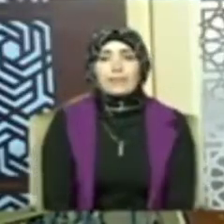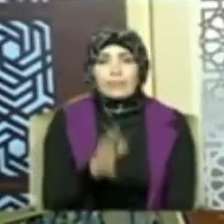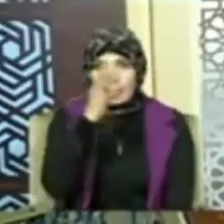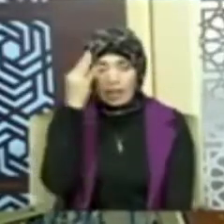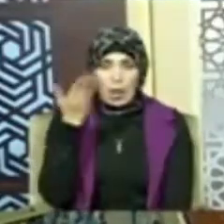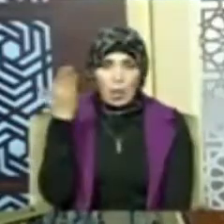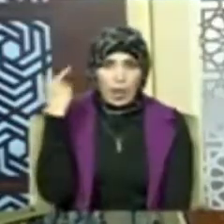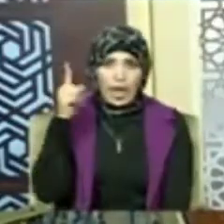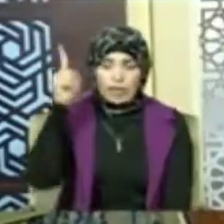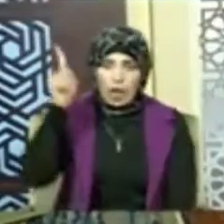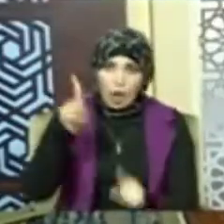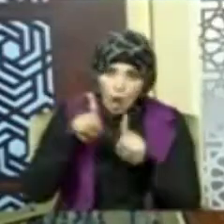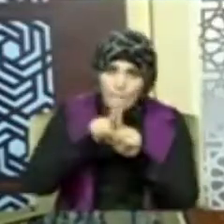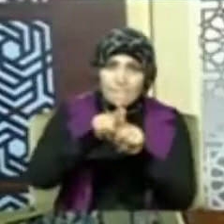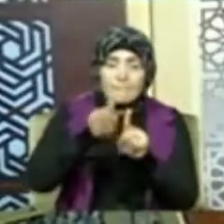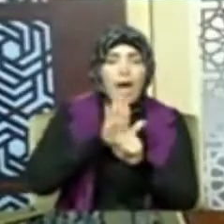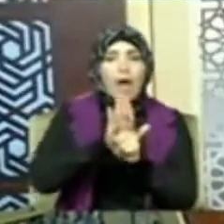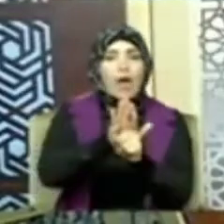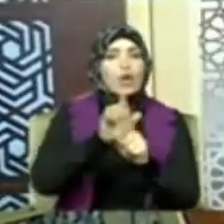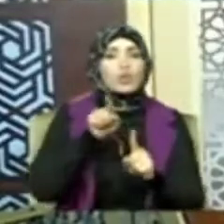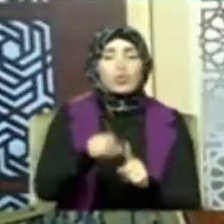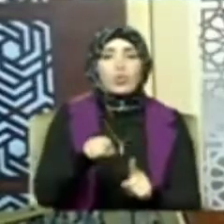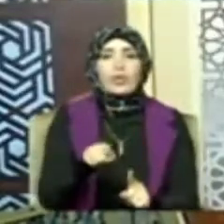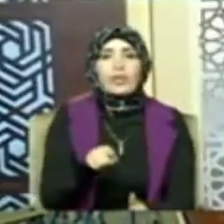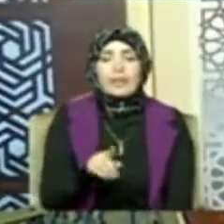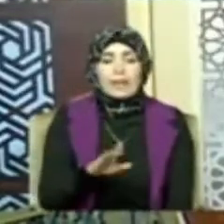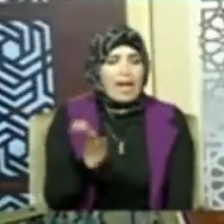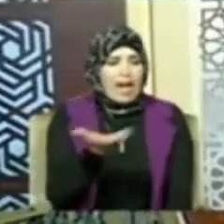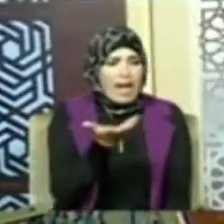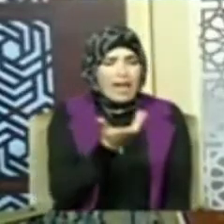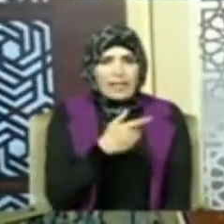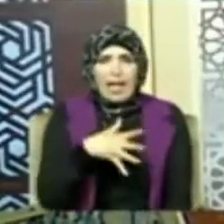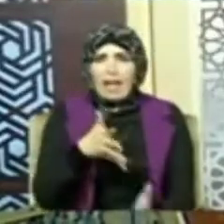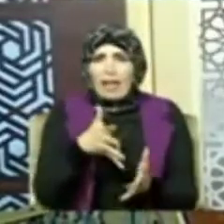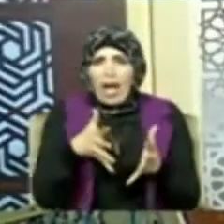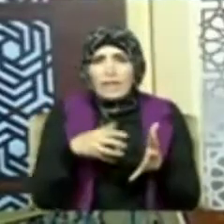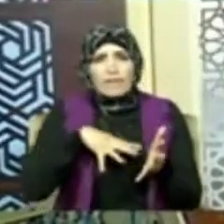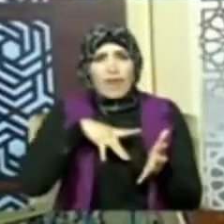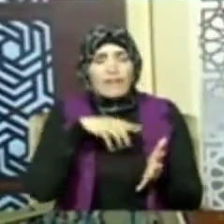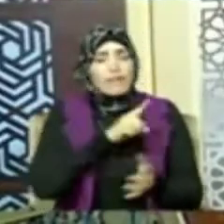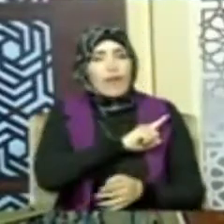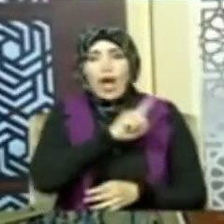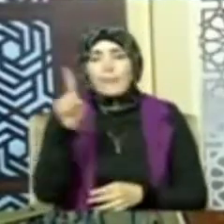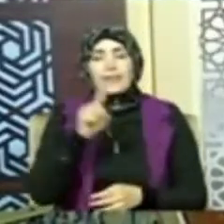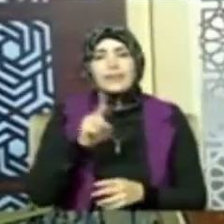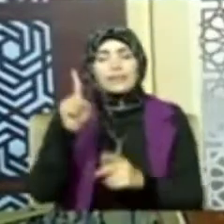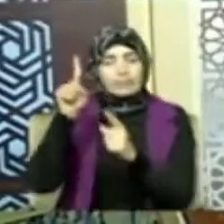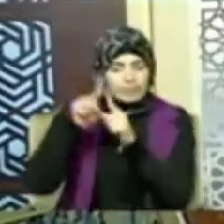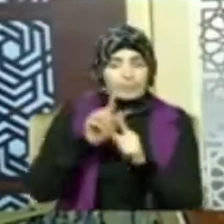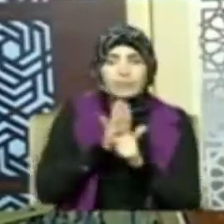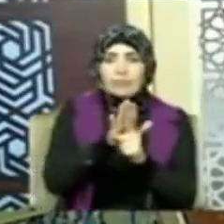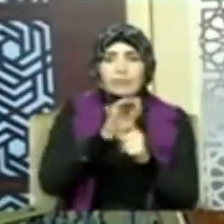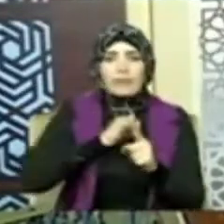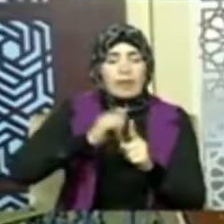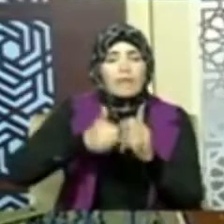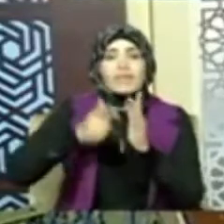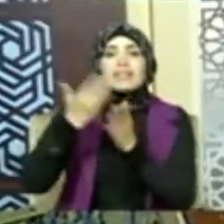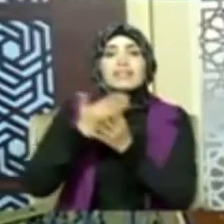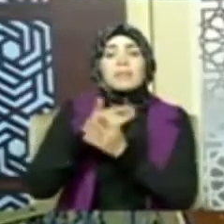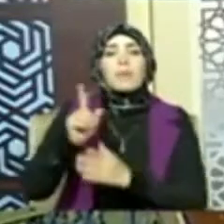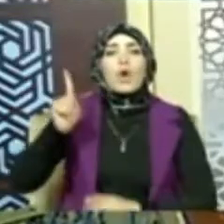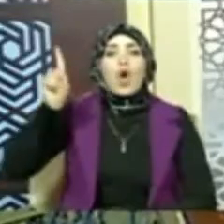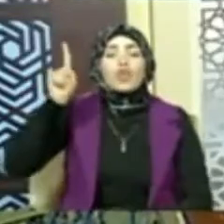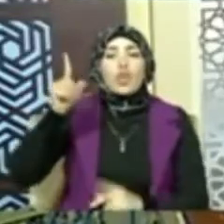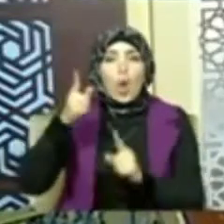الله معك فلا عليك بعد ذلك بمن كان عليك أو كان معك، لأن